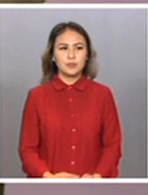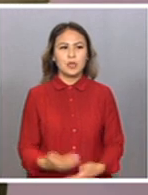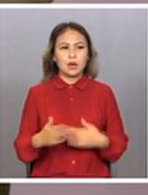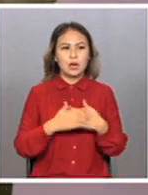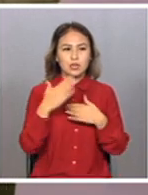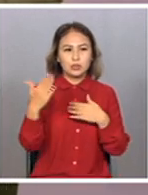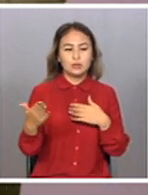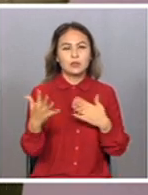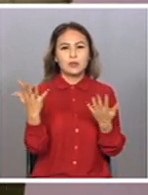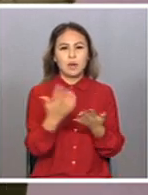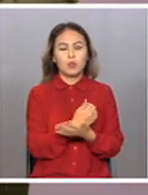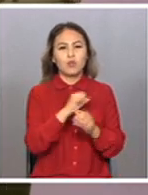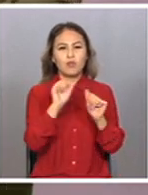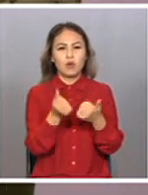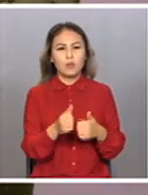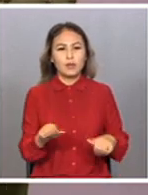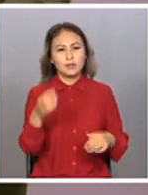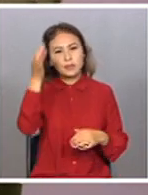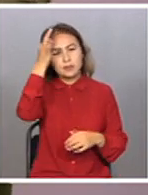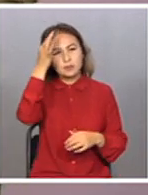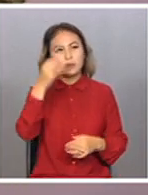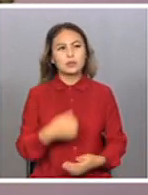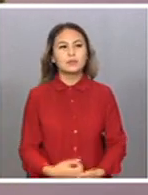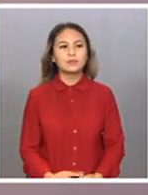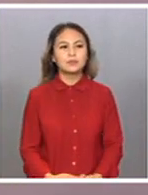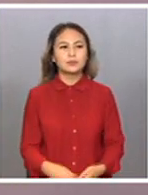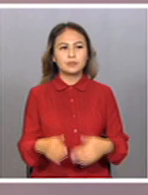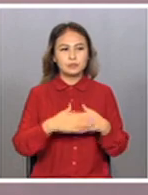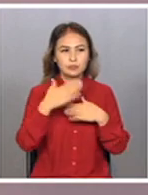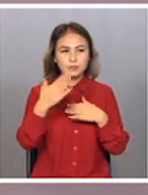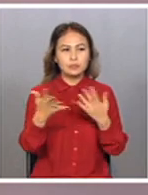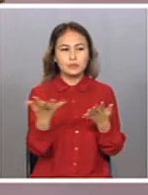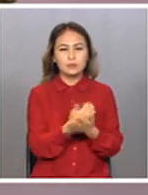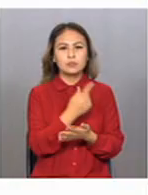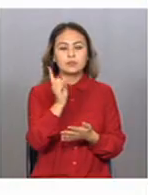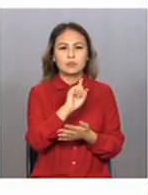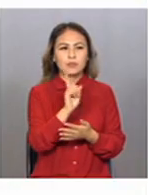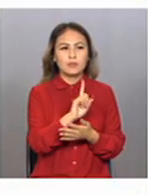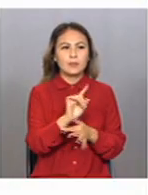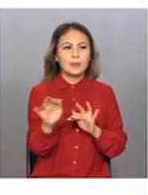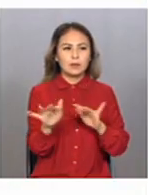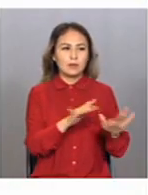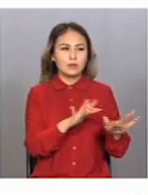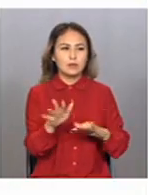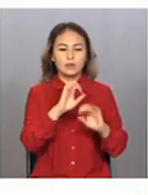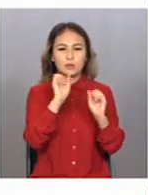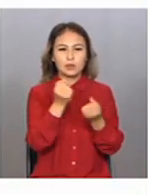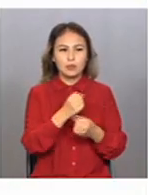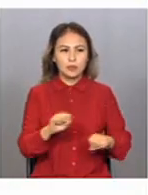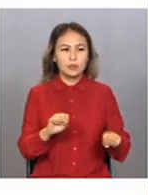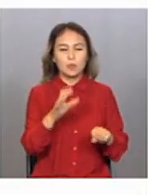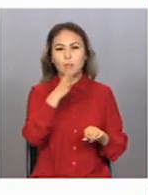Қашықтықты табу формуласын есімізге түсірейік. Қашықтықты табу үшін қозғалыс жылдамдығын